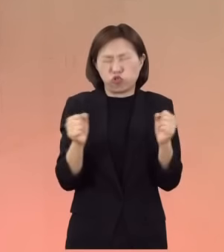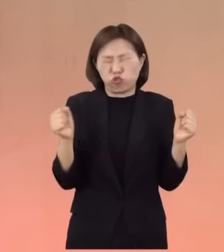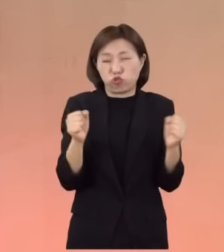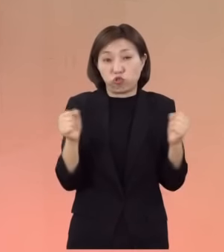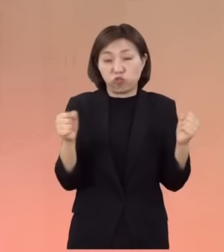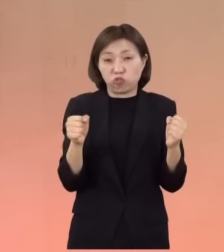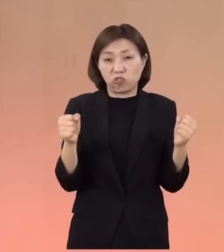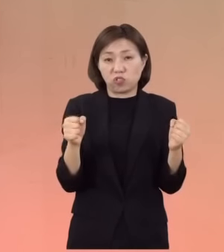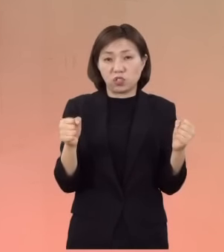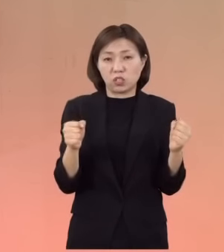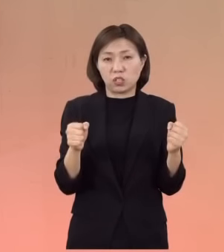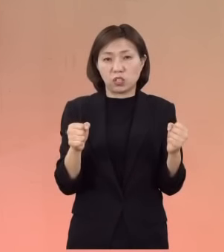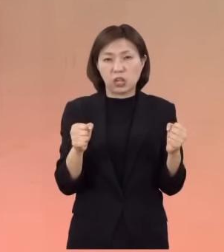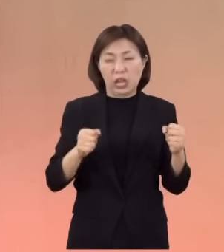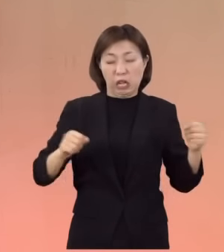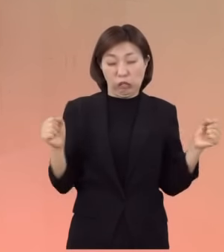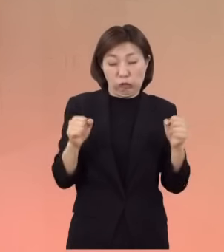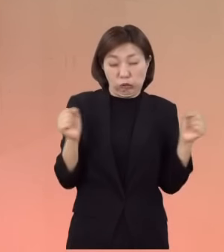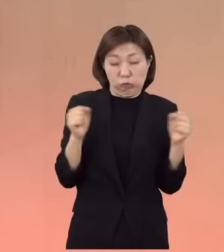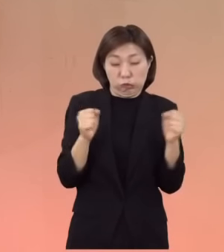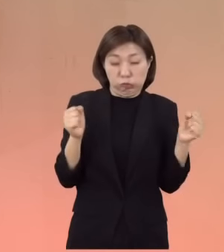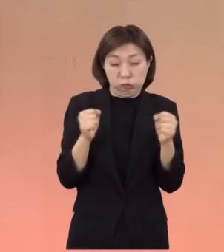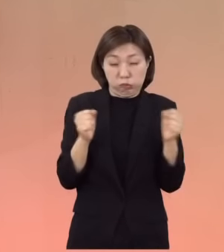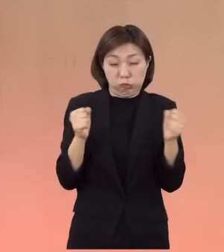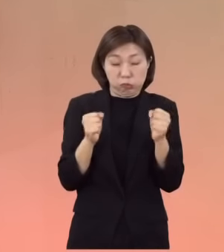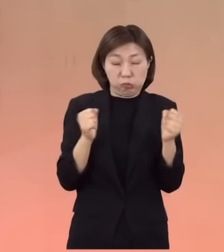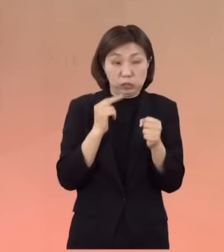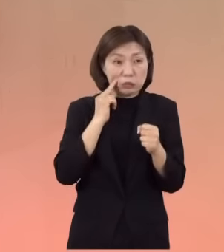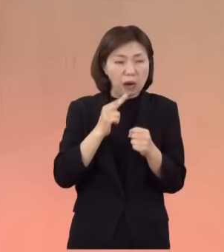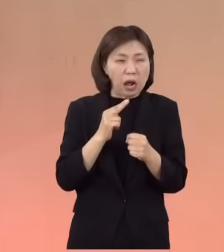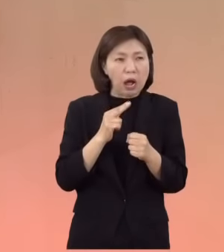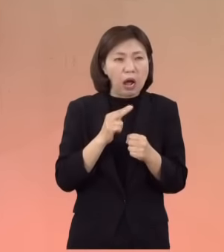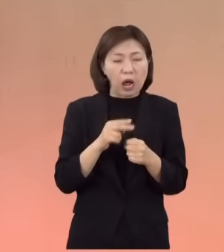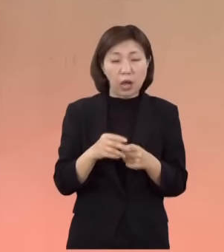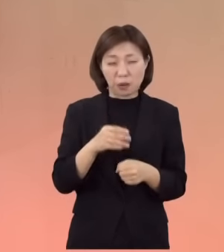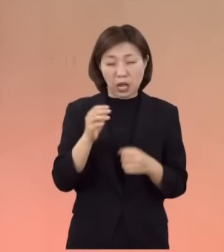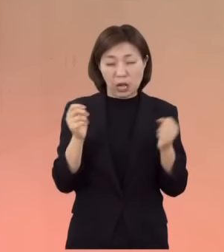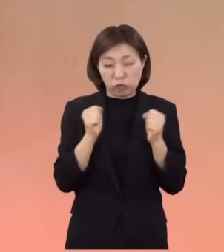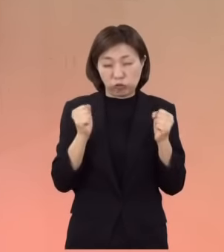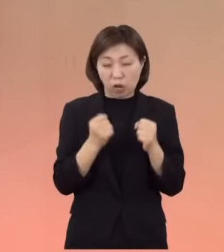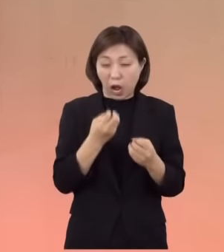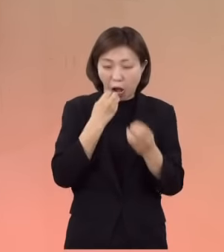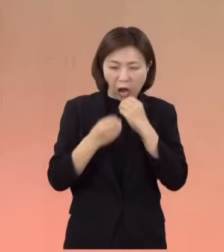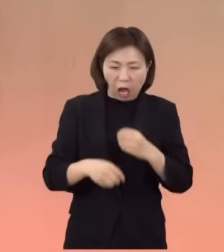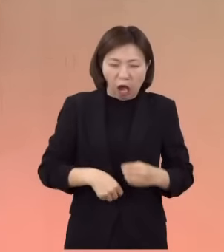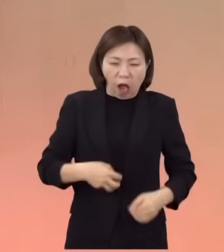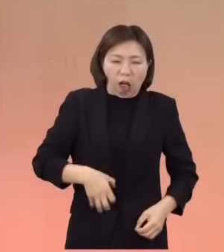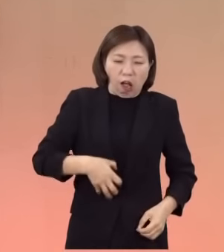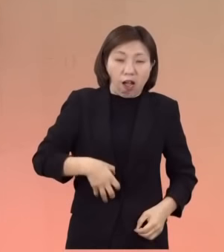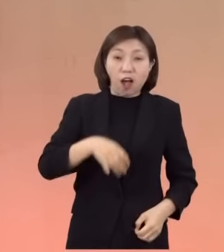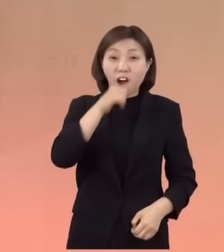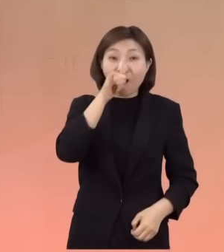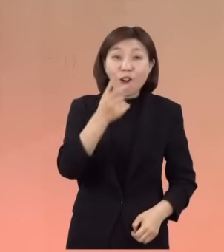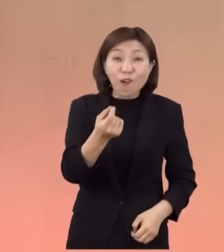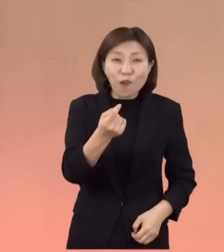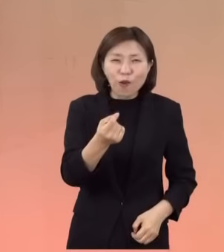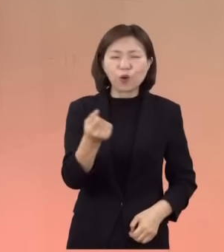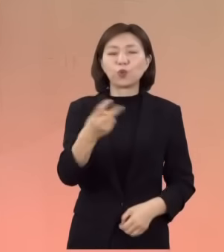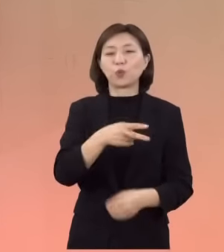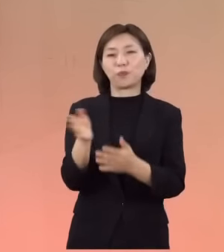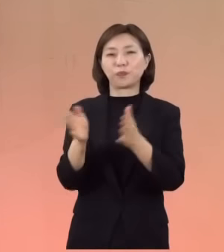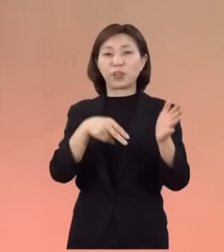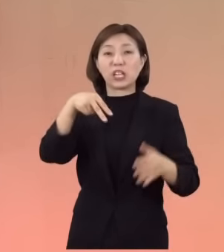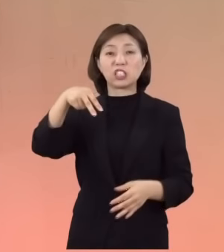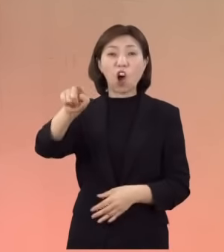차가운 거 추운 거 우리 차가운 거 막 이렇게 가까이 하면 몸에 탈이 나지 않습니까 한 차가울